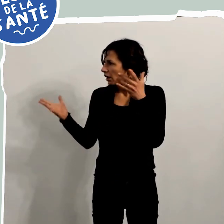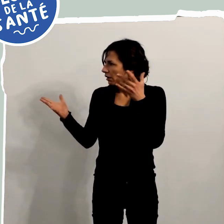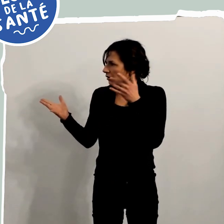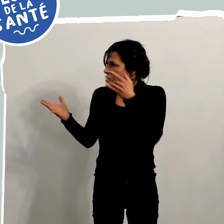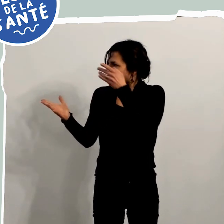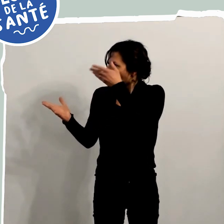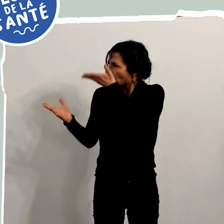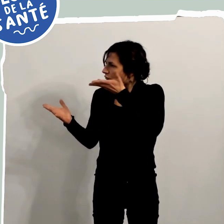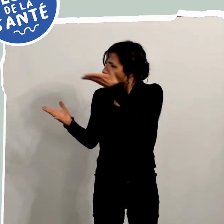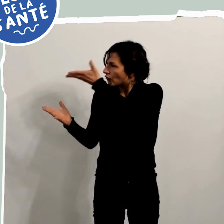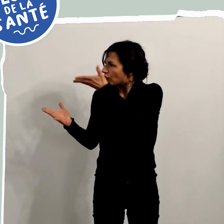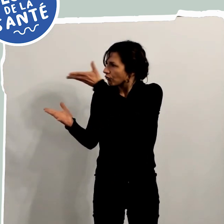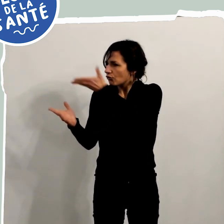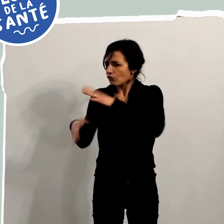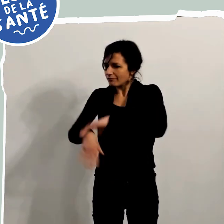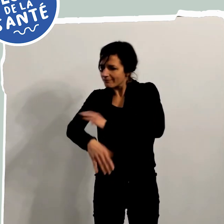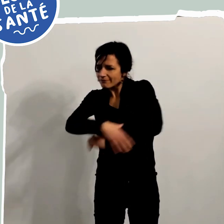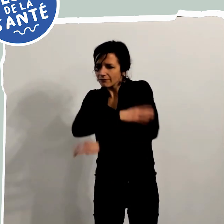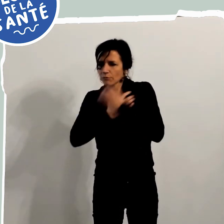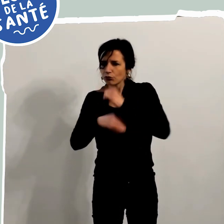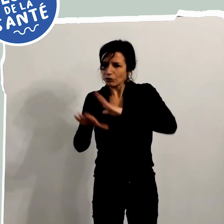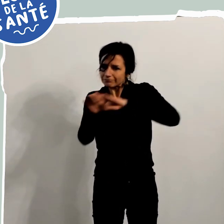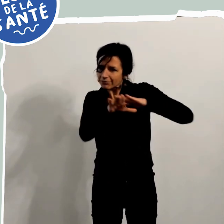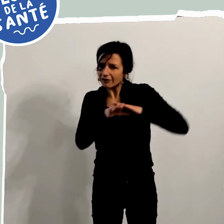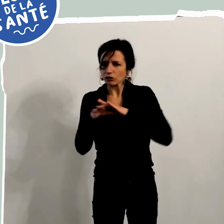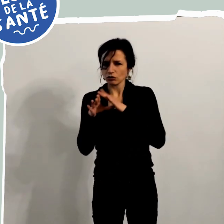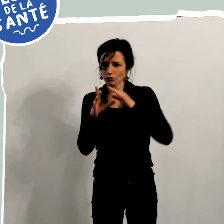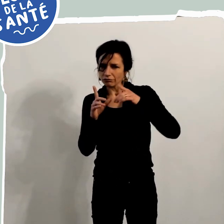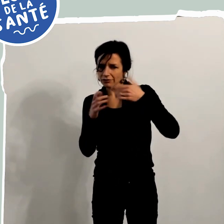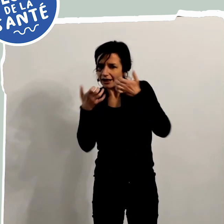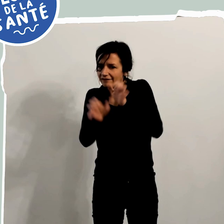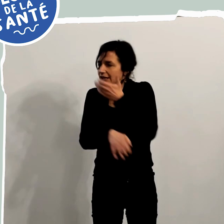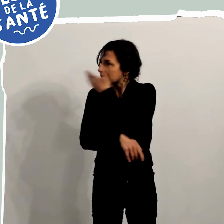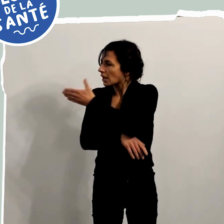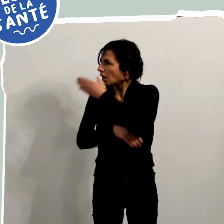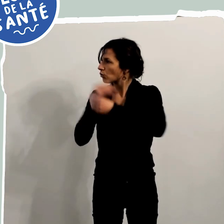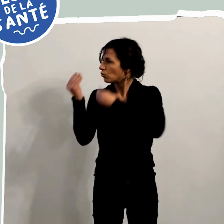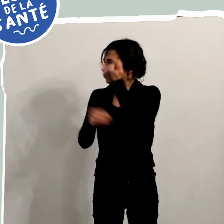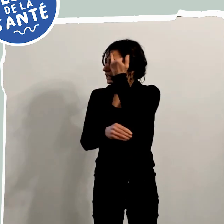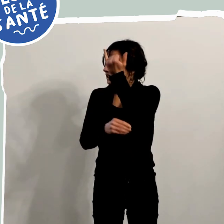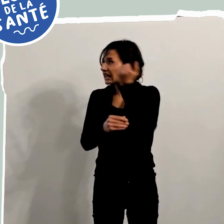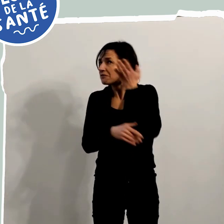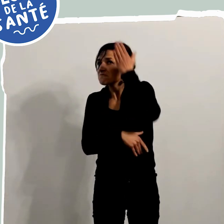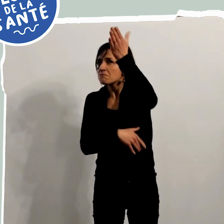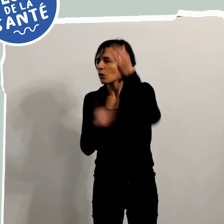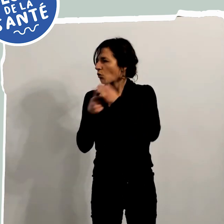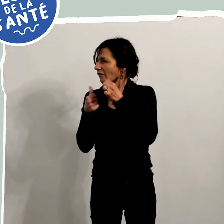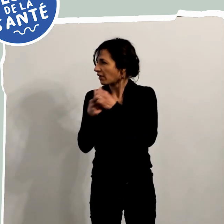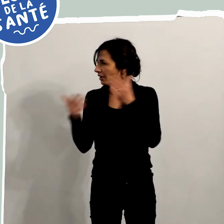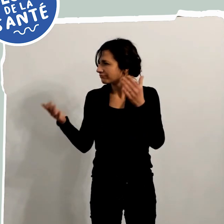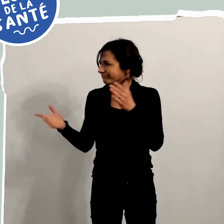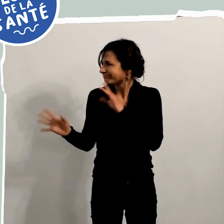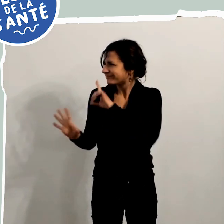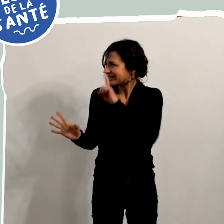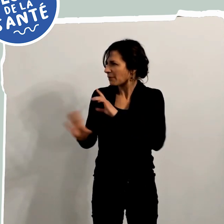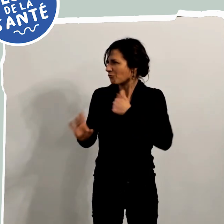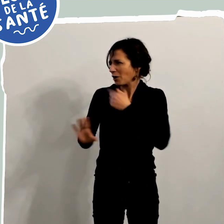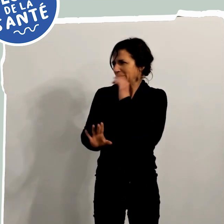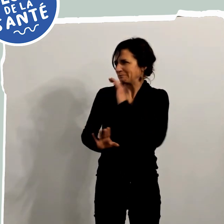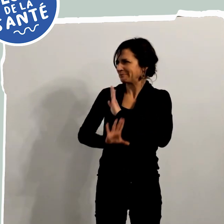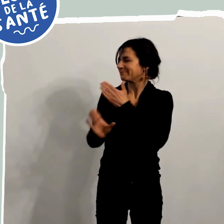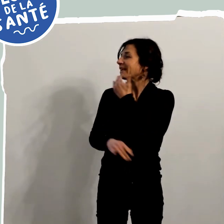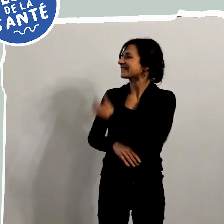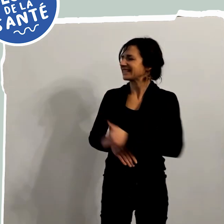projet préventif ou pas vous avez une idée voilà. Je veux pas parler plus que ça.